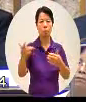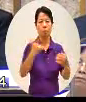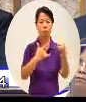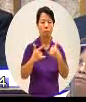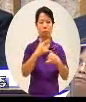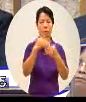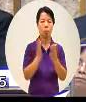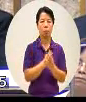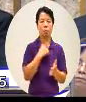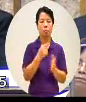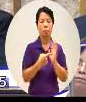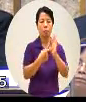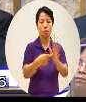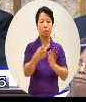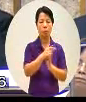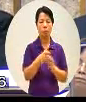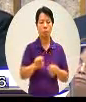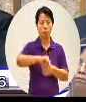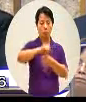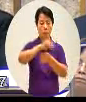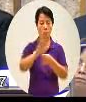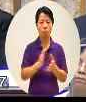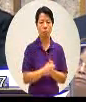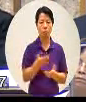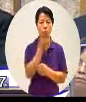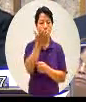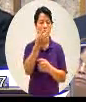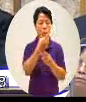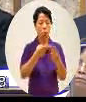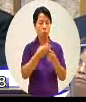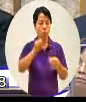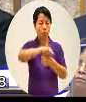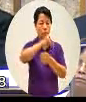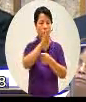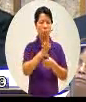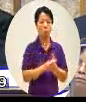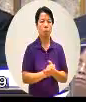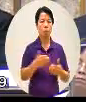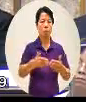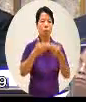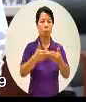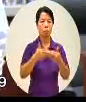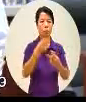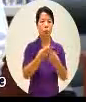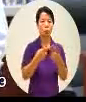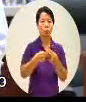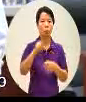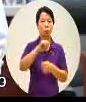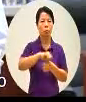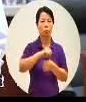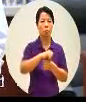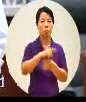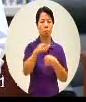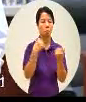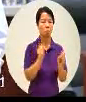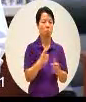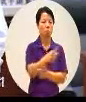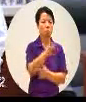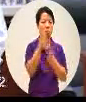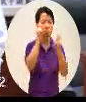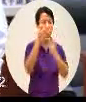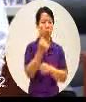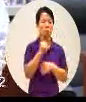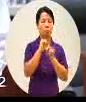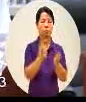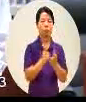我们都有显著的这一个增加，然后旅客数也都有显著的增加。 中国旅客的增加不是您做搞的啊？迄人